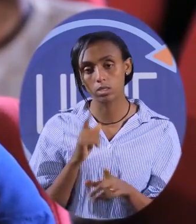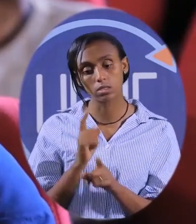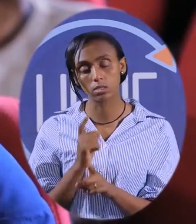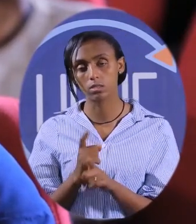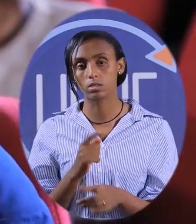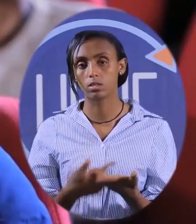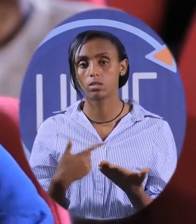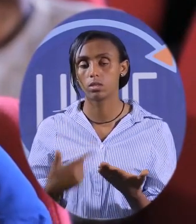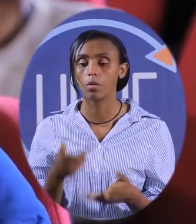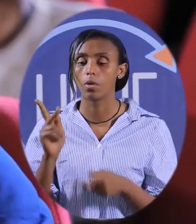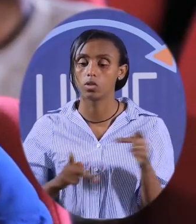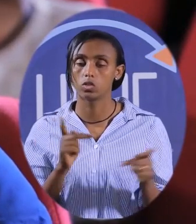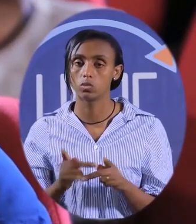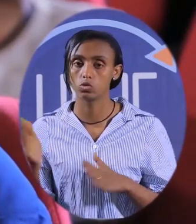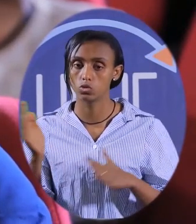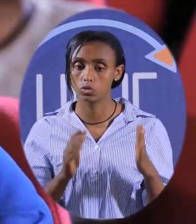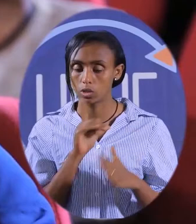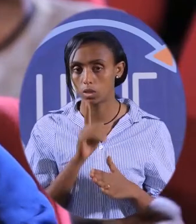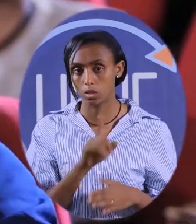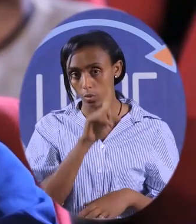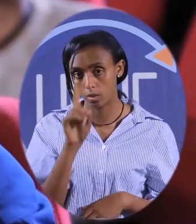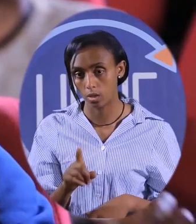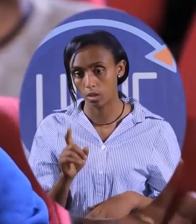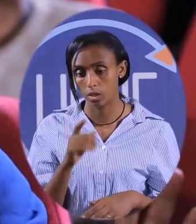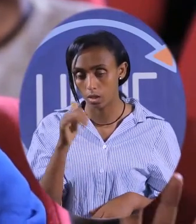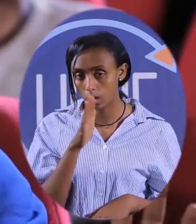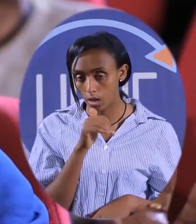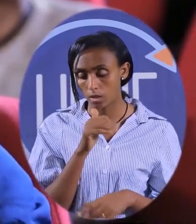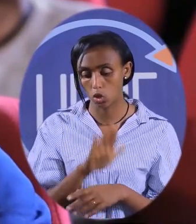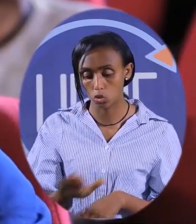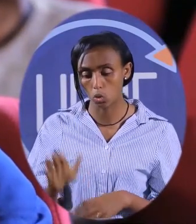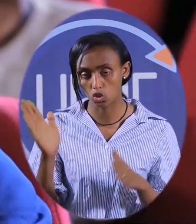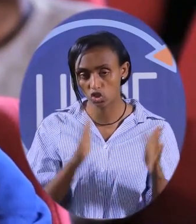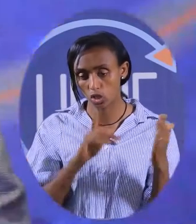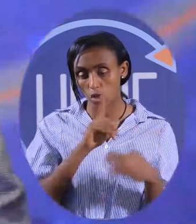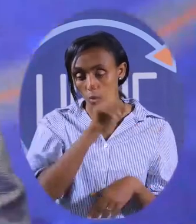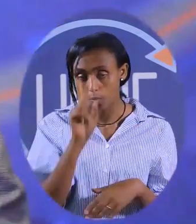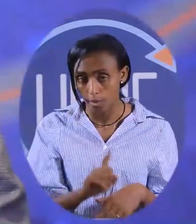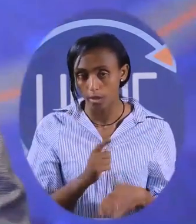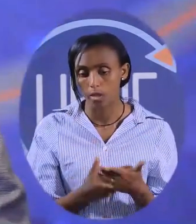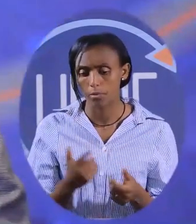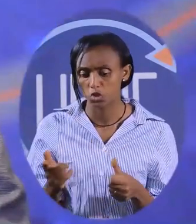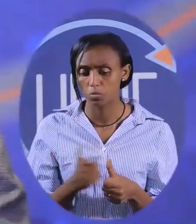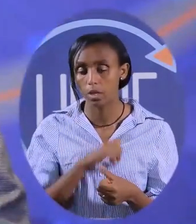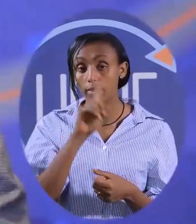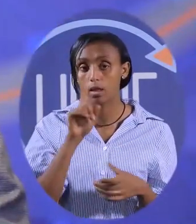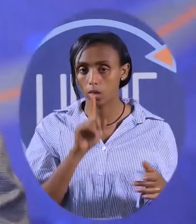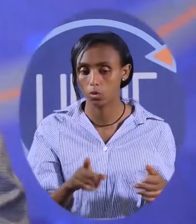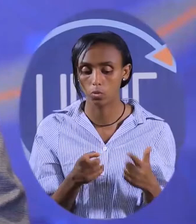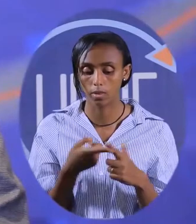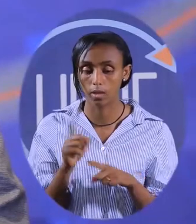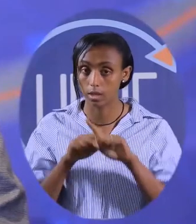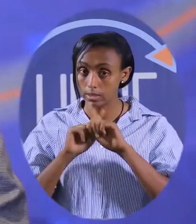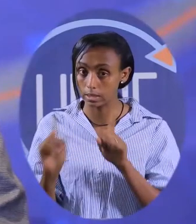ያ የህብረተሰቡ የናት የልጆች ትክክለኛ ችግር ነው ወይ? ይሄ መጀመሪያ ጥያቄ ነው። ሁለተኛ